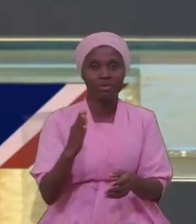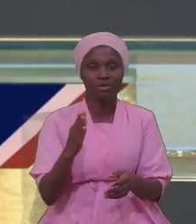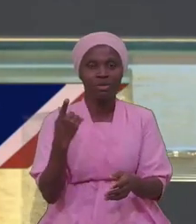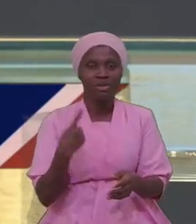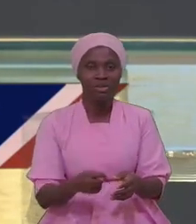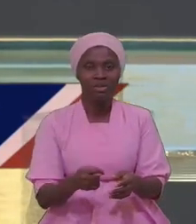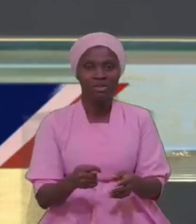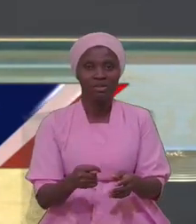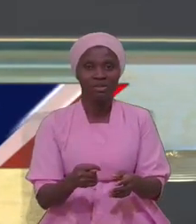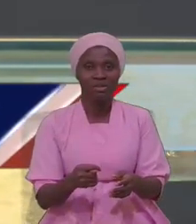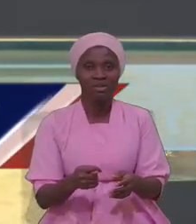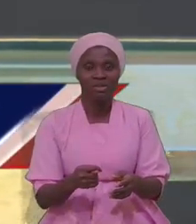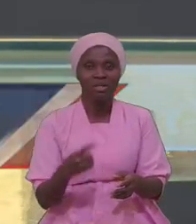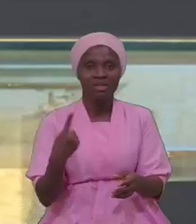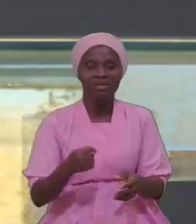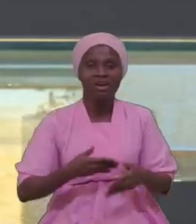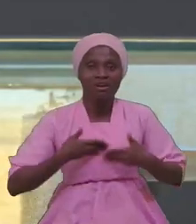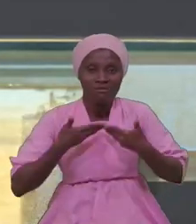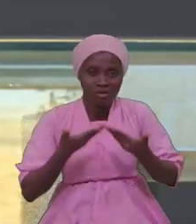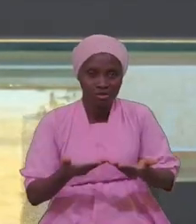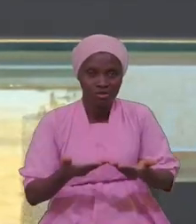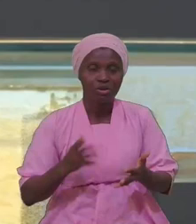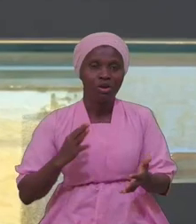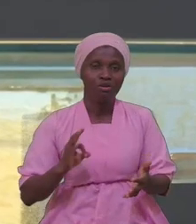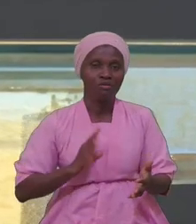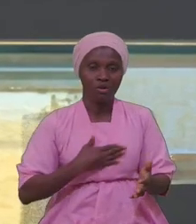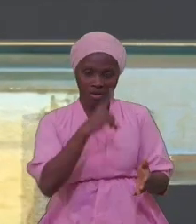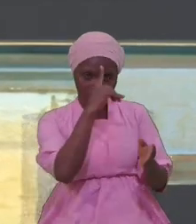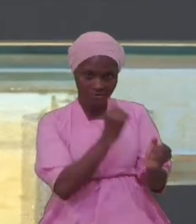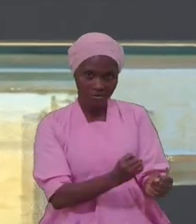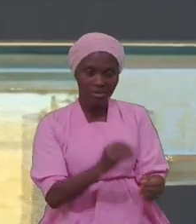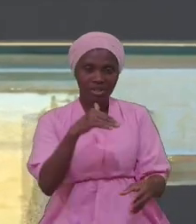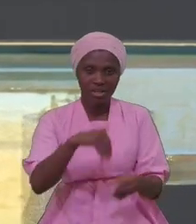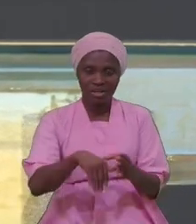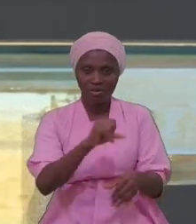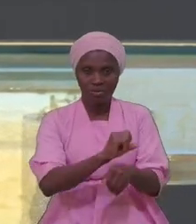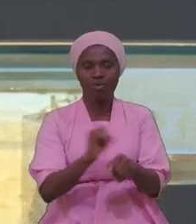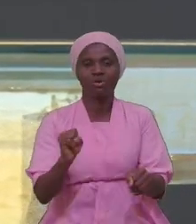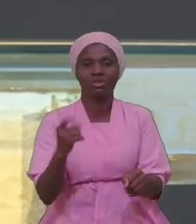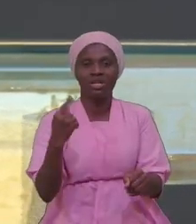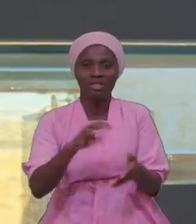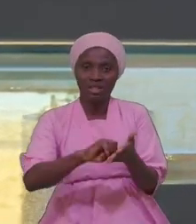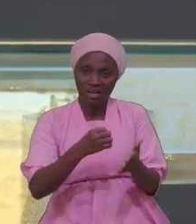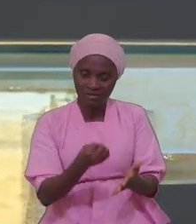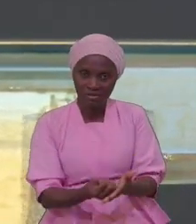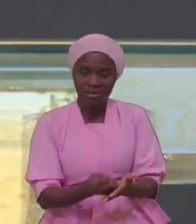l'expression de notre foi dans les œuvres, l'évidence et le